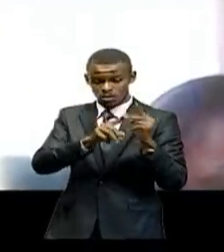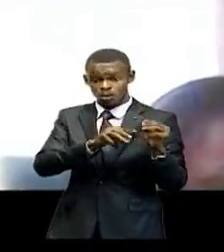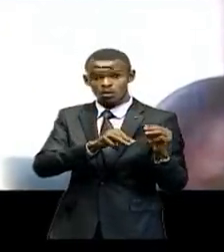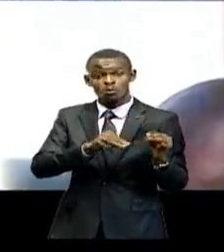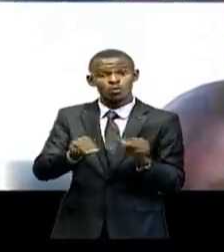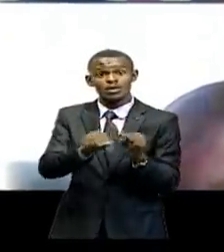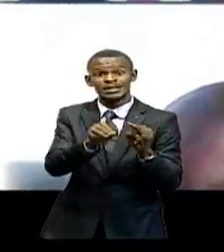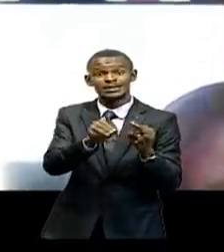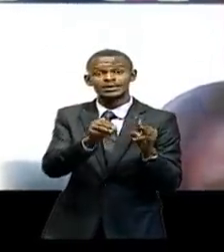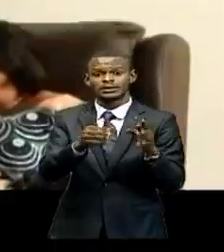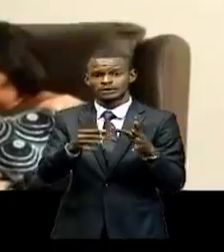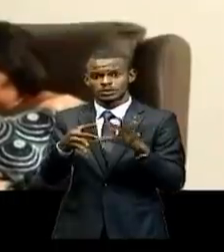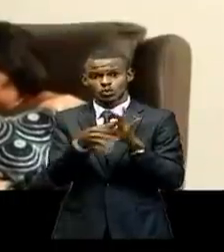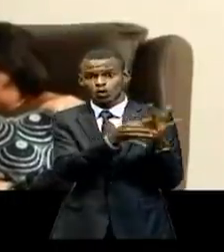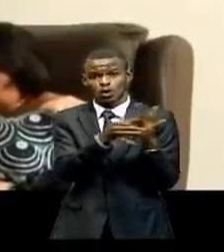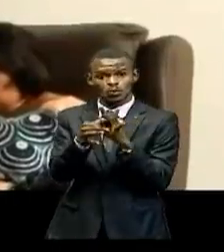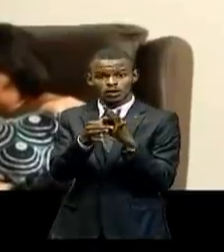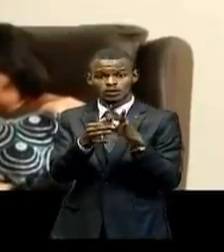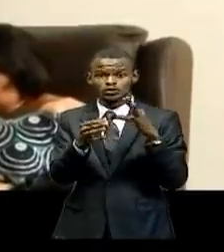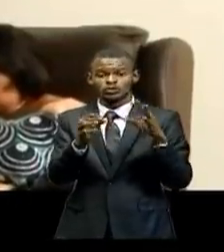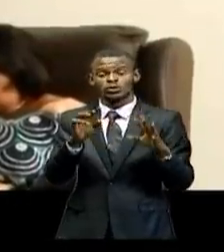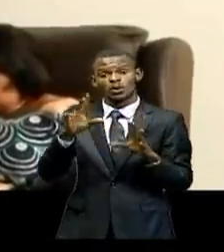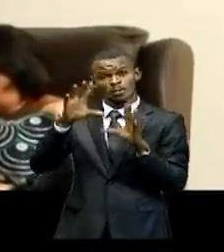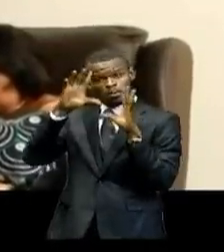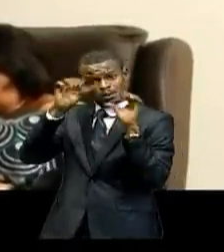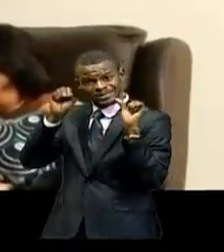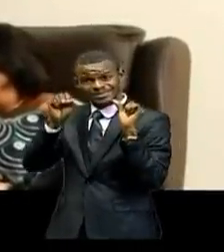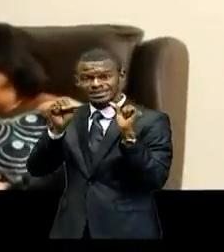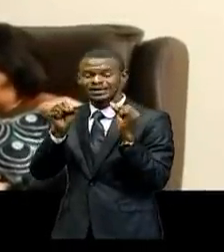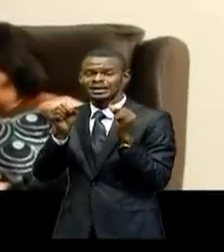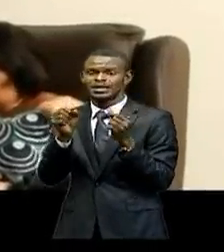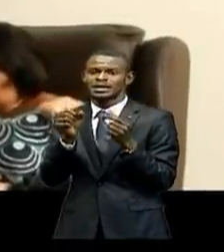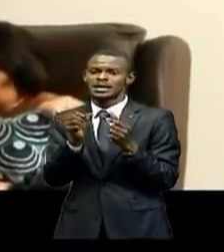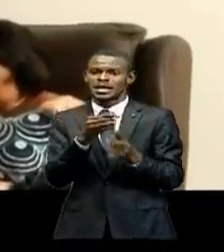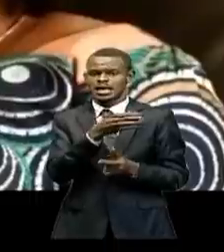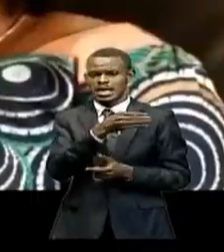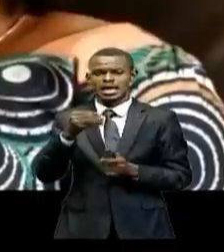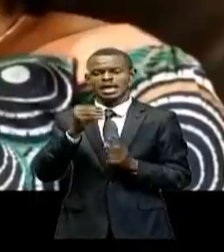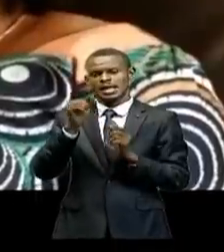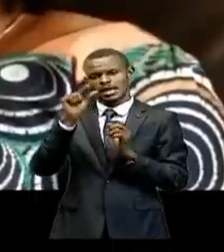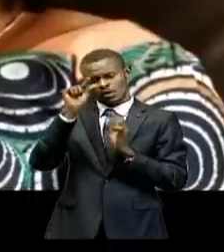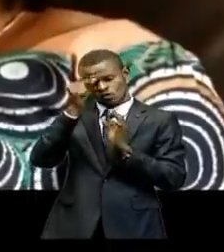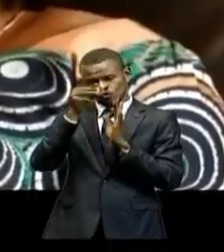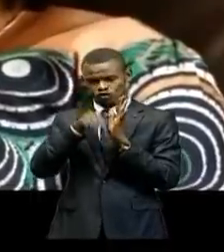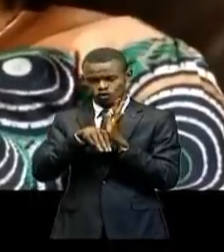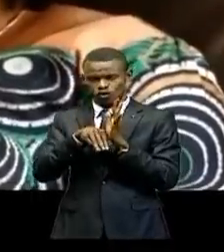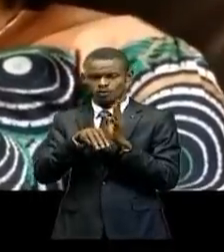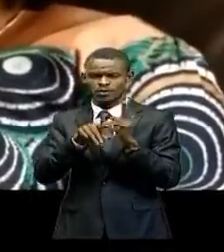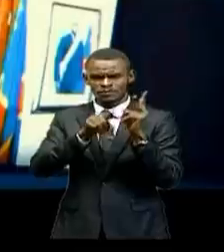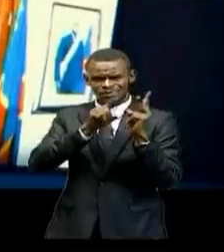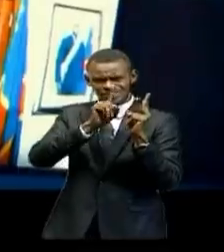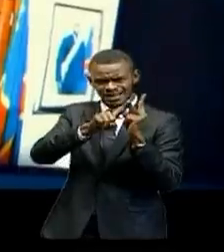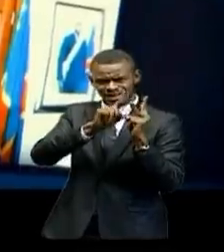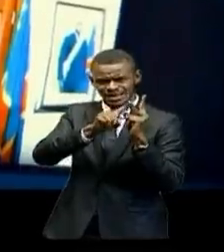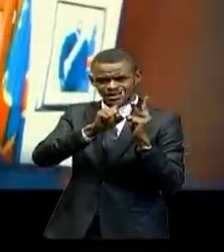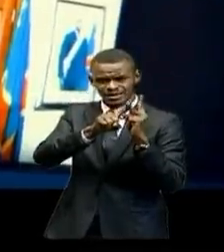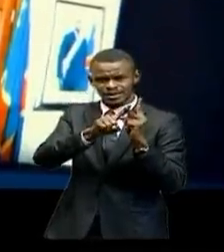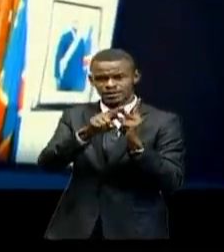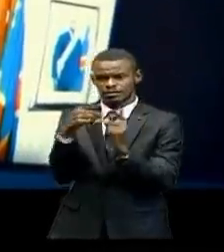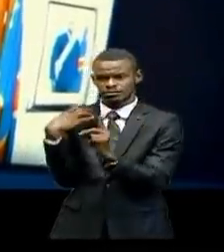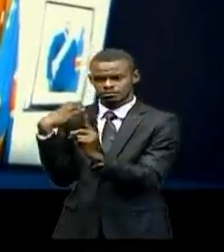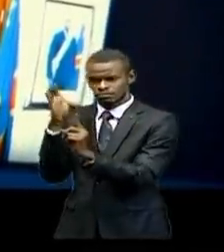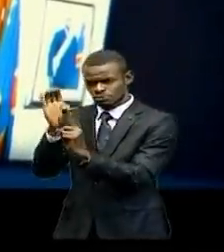et les gouvernements, ainsi qu'entre les membres du gouvernement. Et le second projet d'ordonnance fixe les attributions